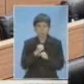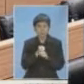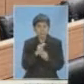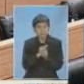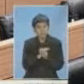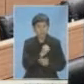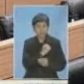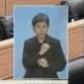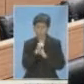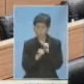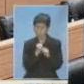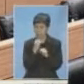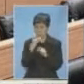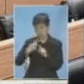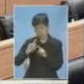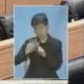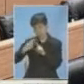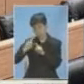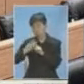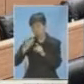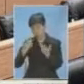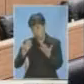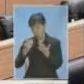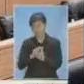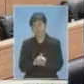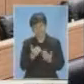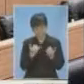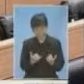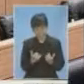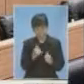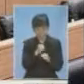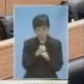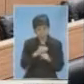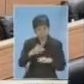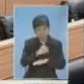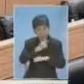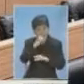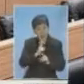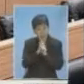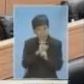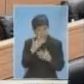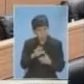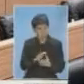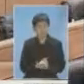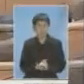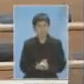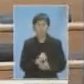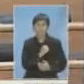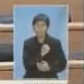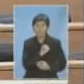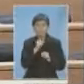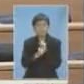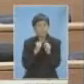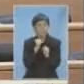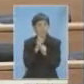ปีอดทนต่อไป3เดือน6เดือนเสียก่อนตั้งแต่วันนั้นถึงวันนี้ยุทธศาสตร์การเมืองไทยเดินมาตามสิ่งที่ผมพูดมาตลอดทนมาได้ตั้ง